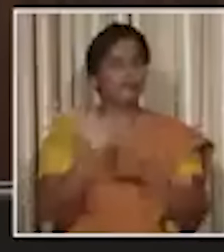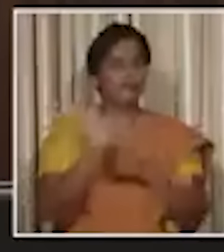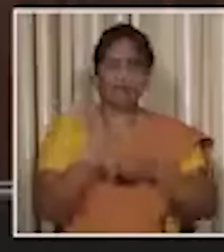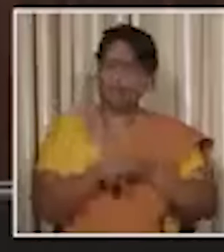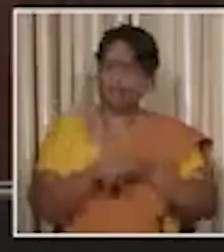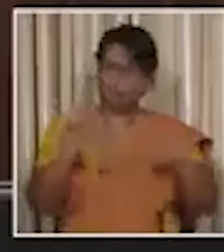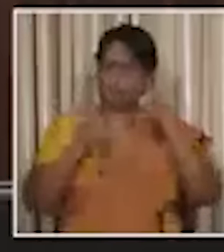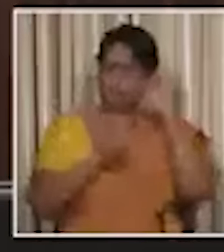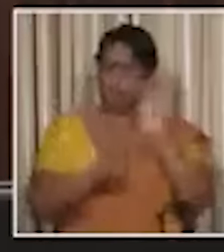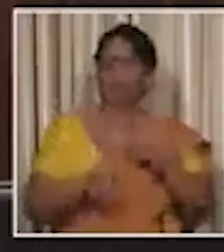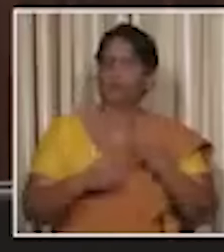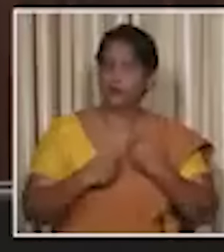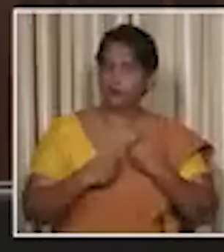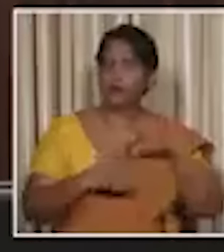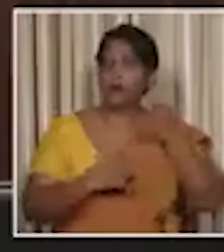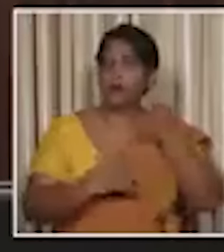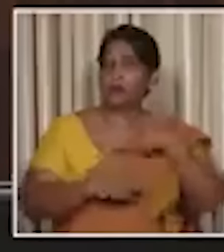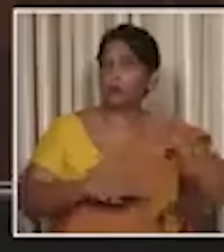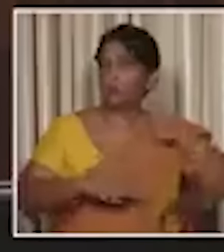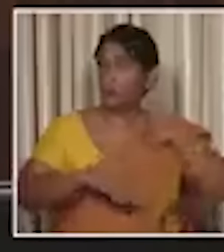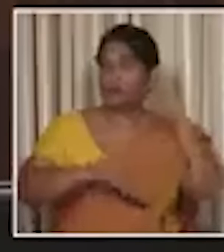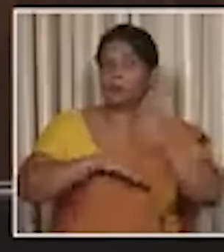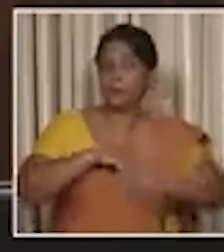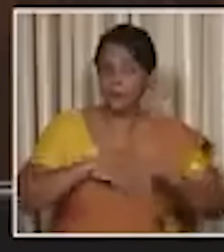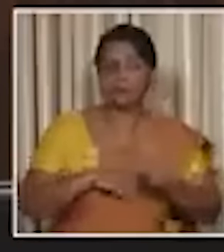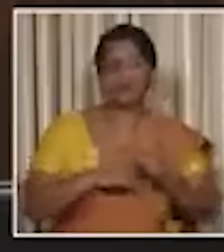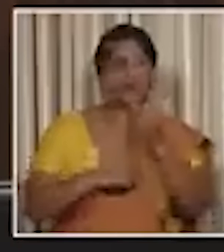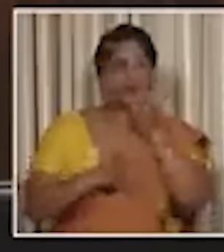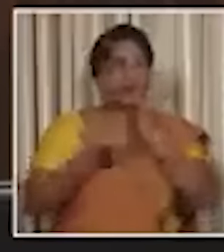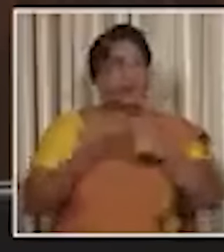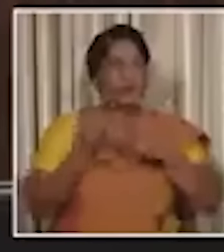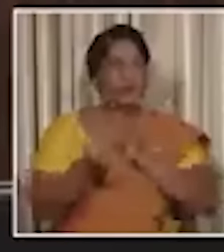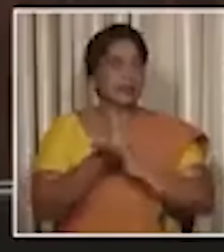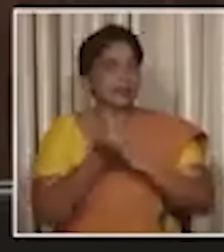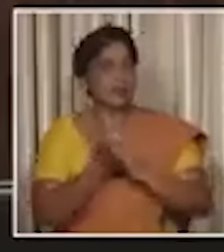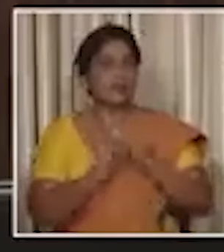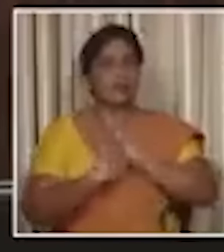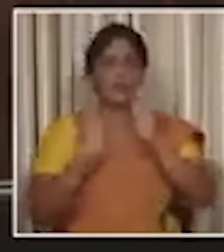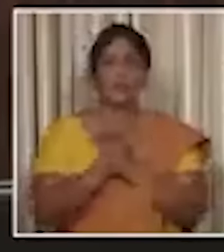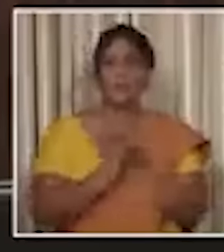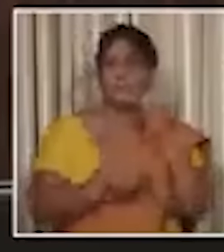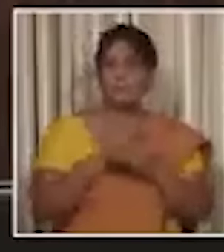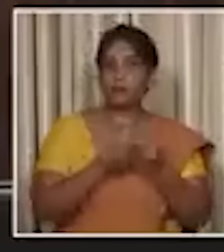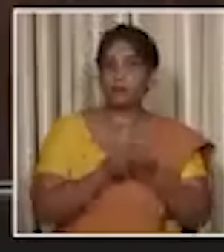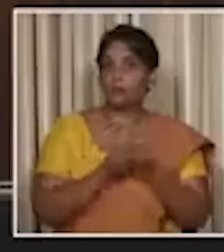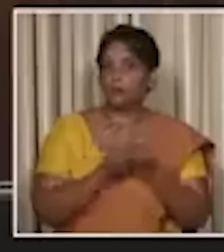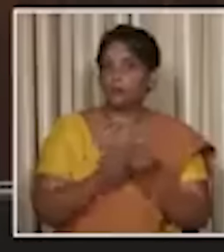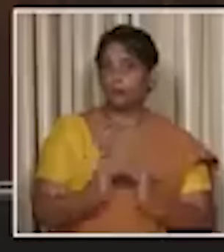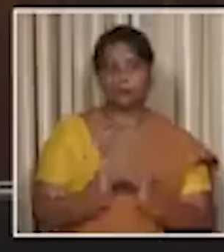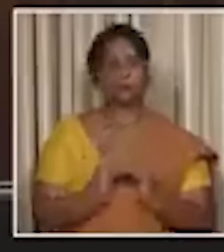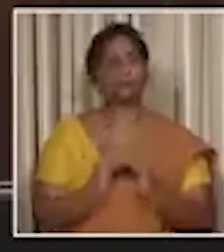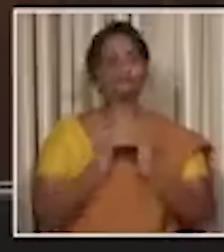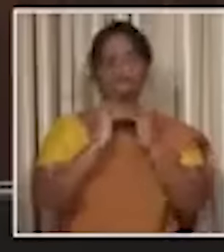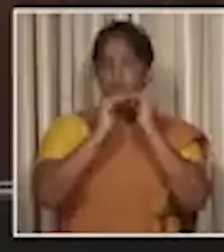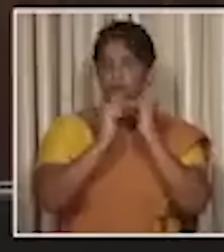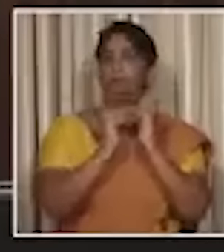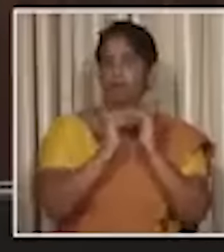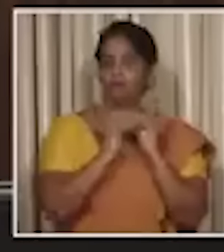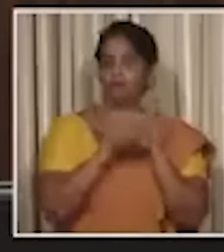வருமானம் கிடைத்ததாகவும் கூறப்படுகின்றது. ஆனால் எங்களுடைய எதிர்பார்ப்பு 4 மில்லியன் சுற்றுலா பயணிகளை வரவழைப்பதும் $8 பில்லியன்